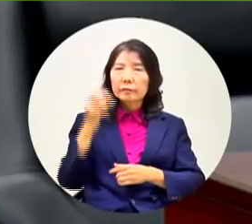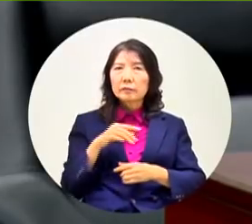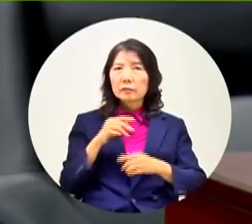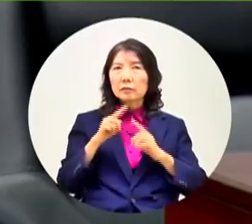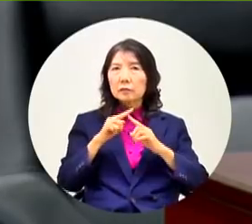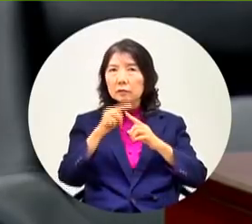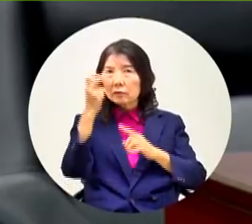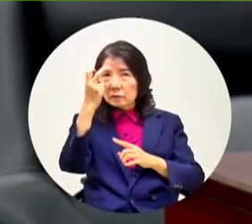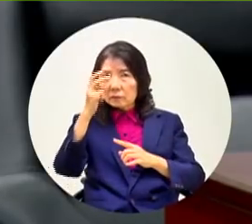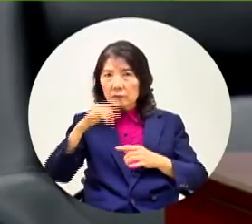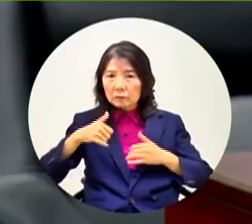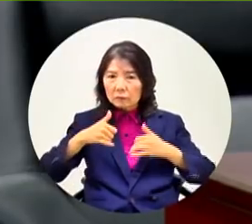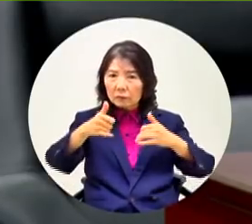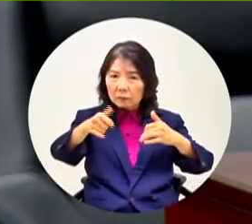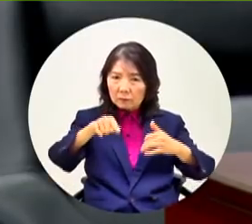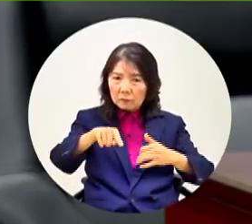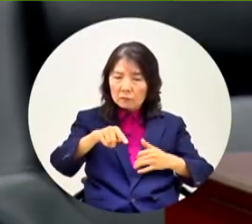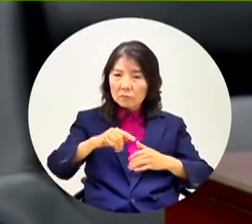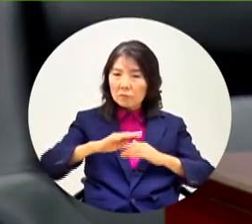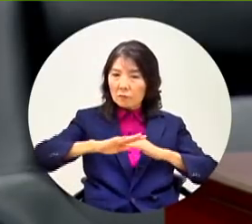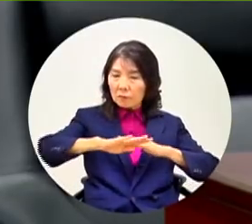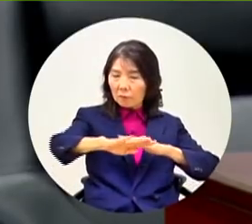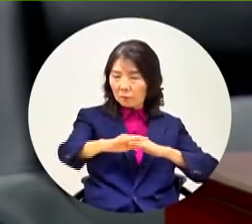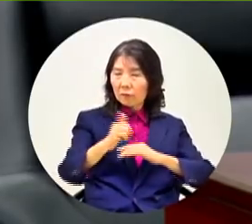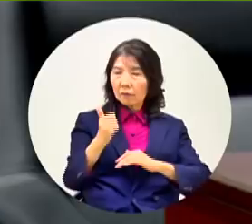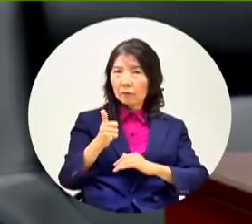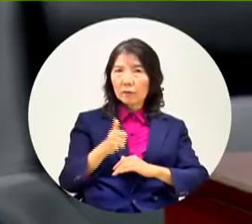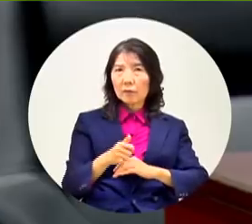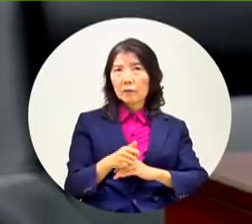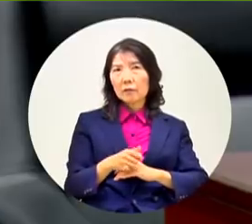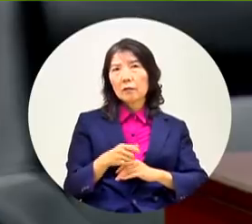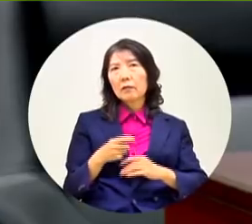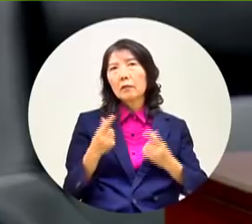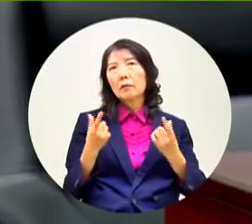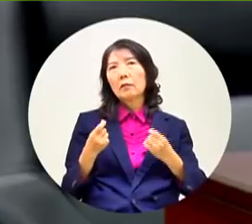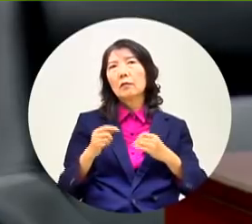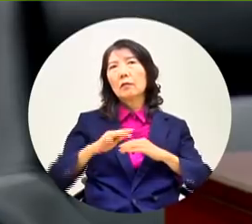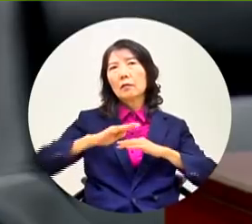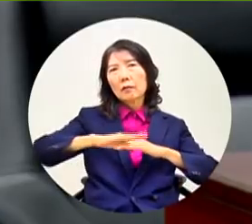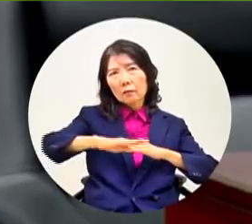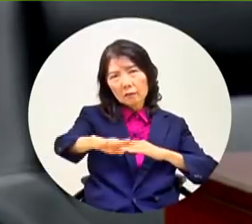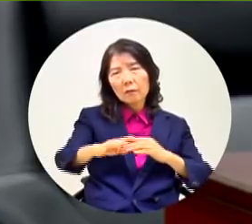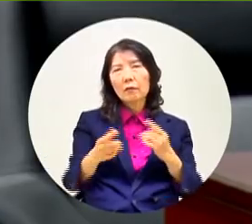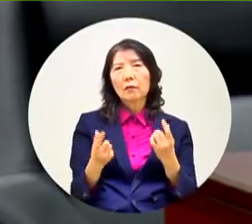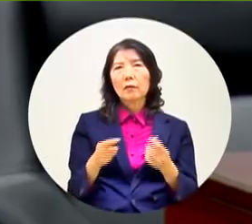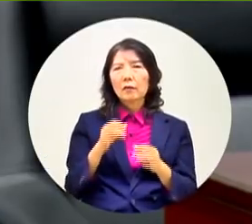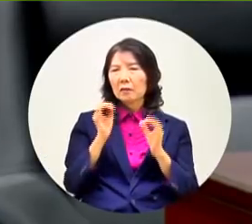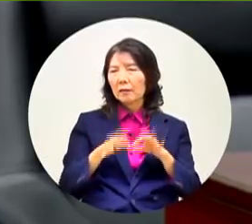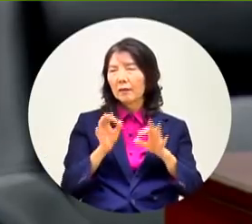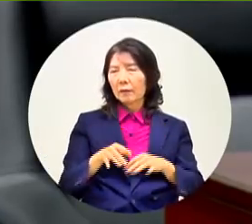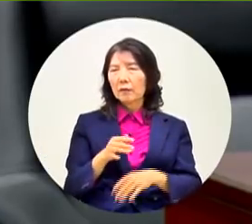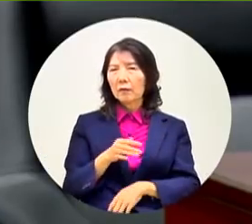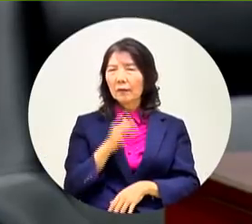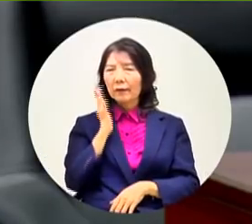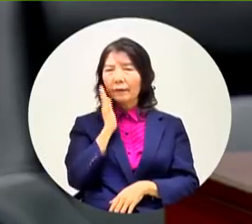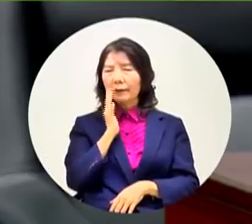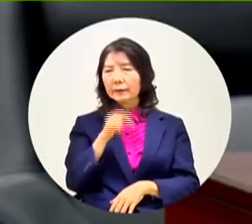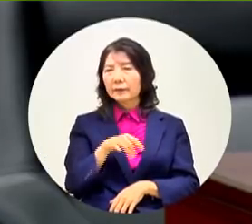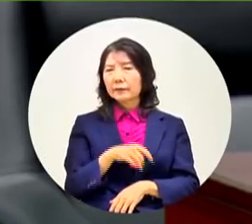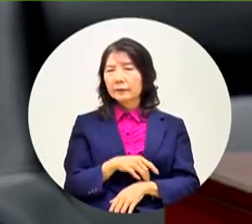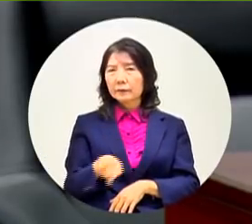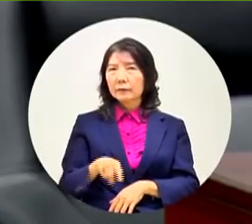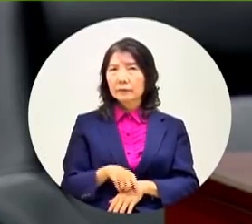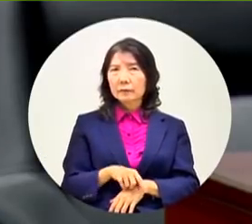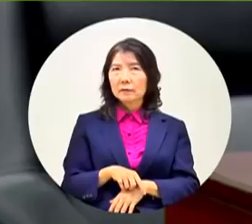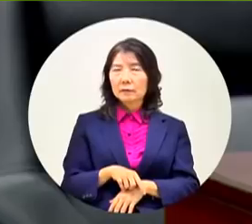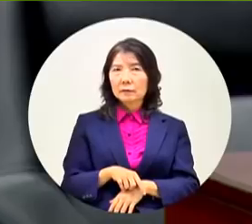到一座路，其实都是很好的道路，他怎样在抛铺做无彩，我做唔甘这种啊，无应该